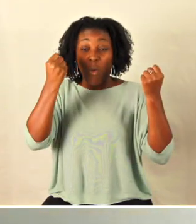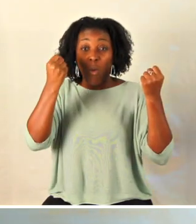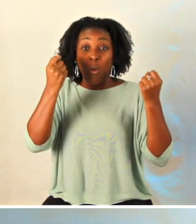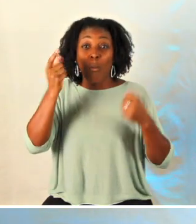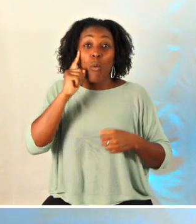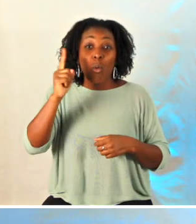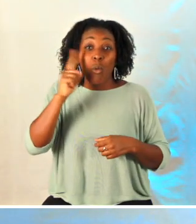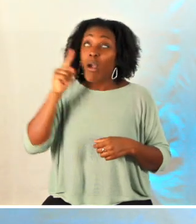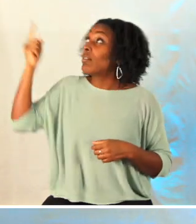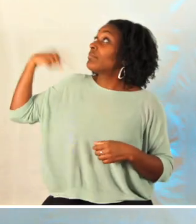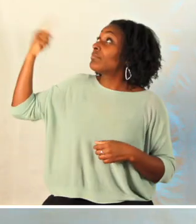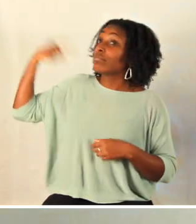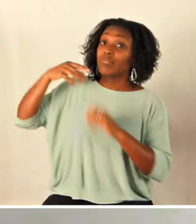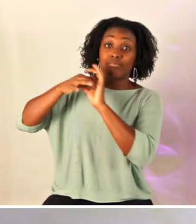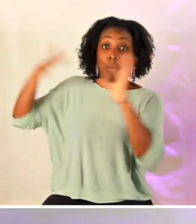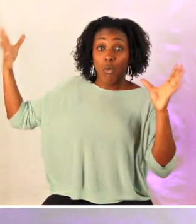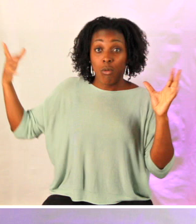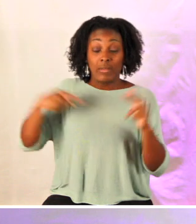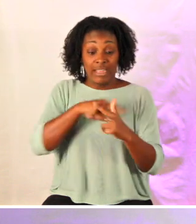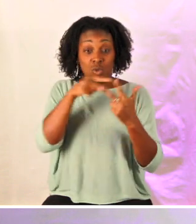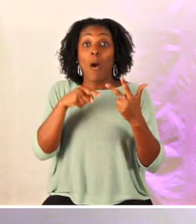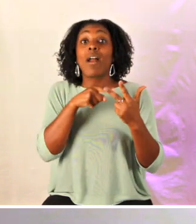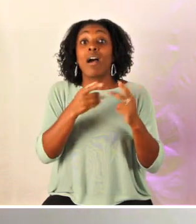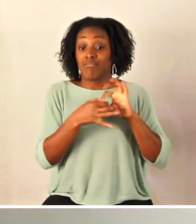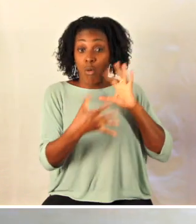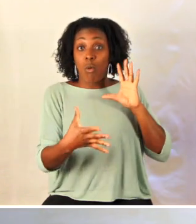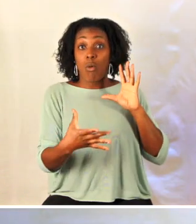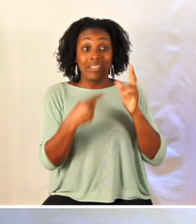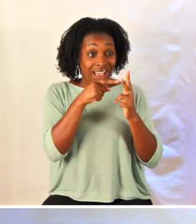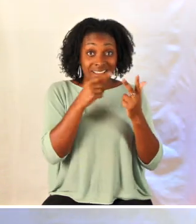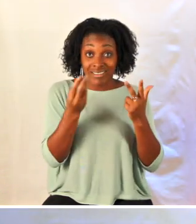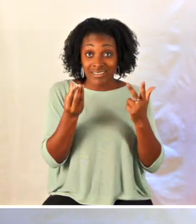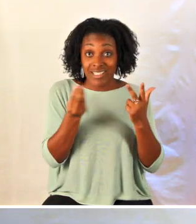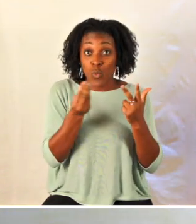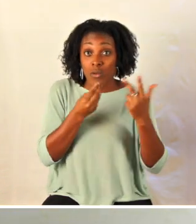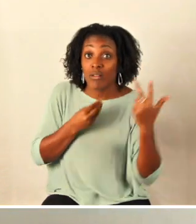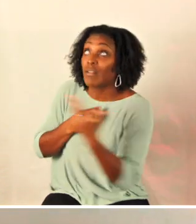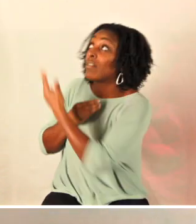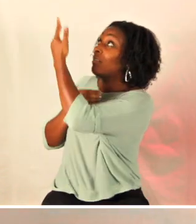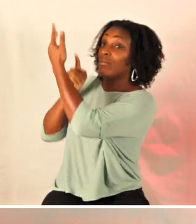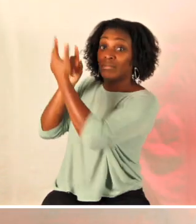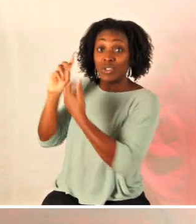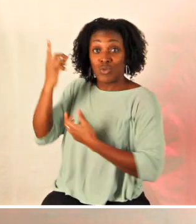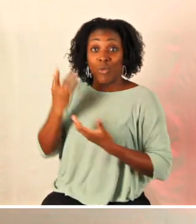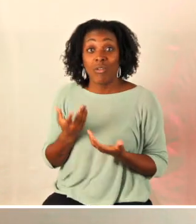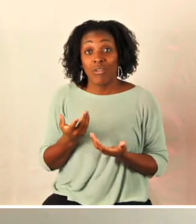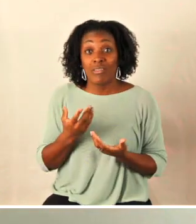la source essentielle de ces 3 choses que je viens de nommer. De Dieu lui-même. C'est pour ça que Jésus-Christ est venu payer le